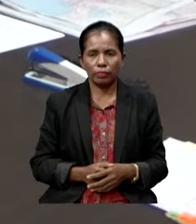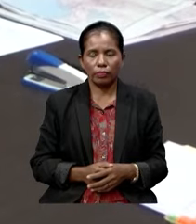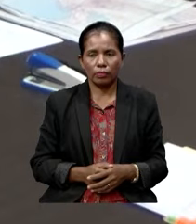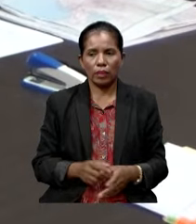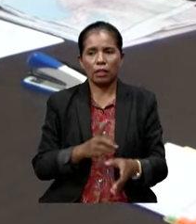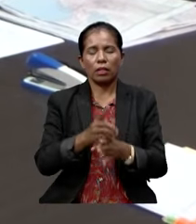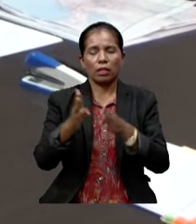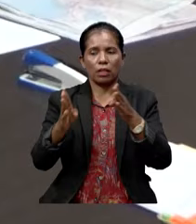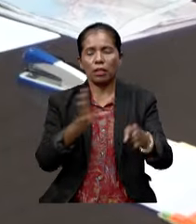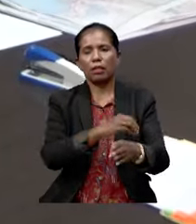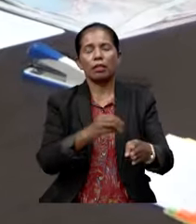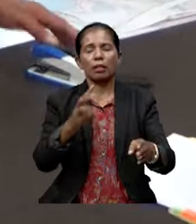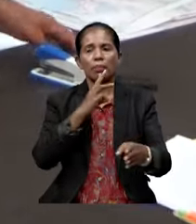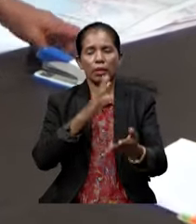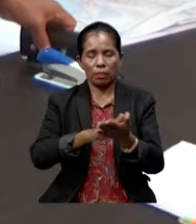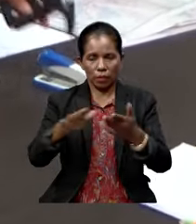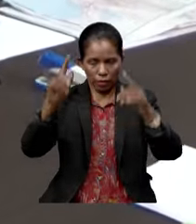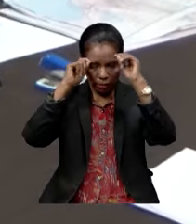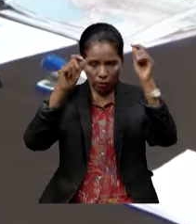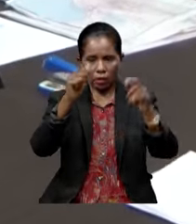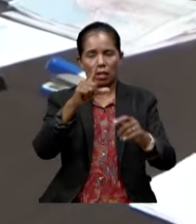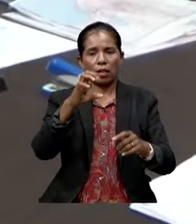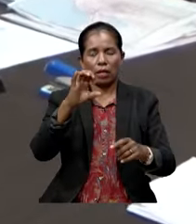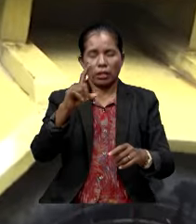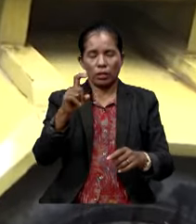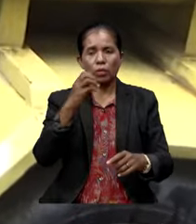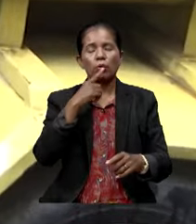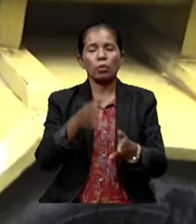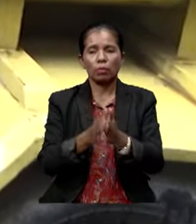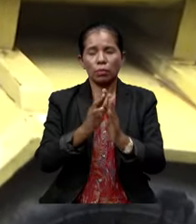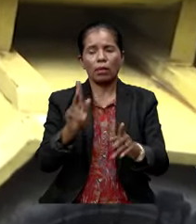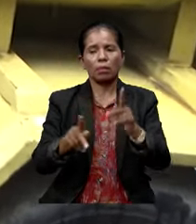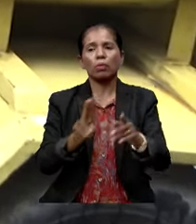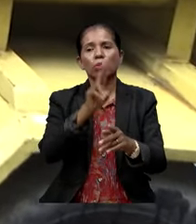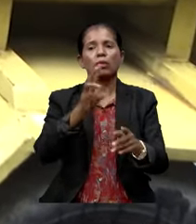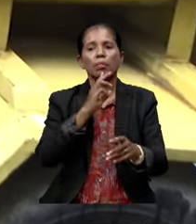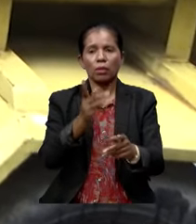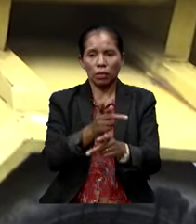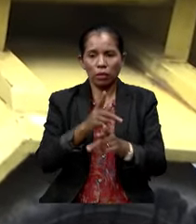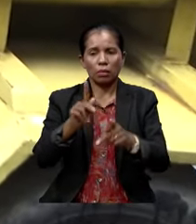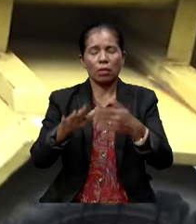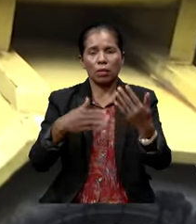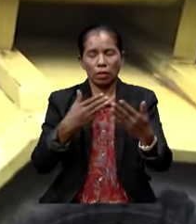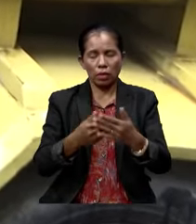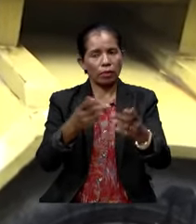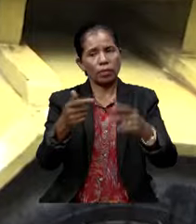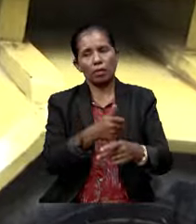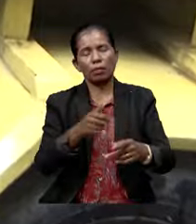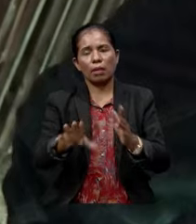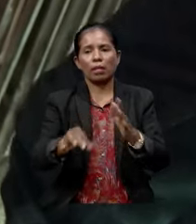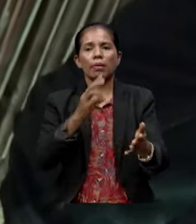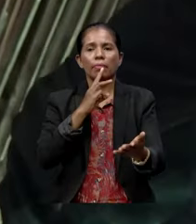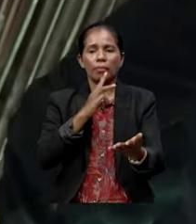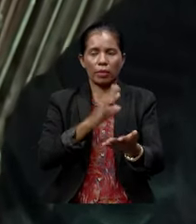Diretor operasional no mantensang be Mos Timor Leste ale Sudo Santos husuba komunidade atu uja be ho kuidadu dune komunidade ha bairo siraseluk belehetan be